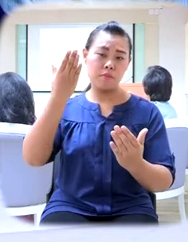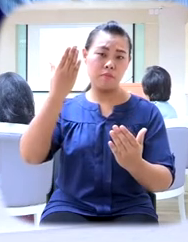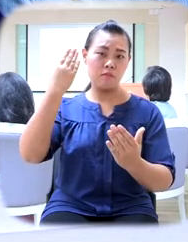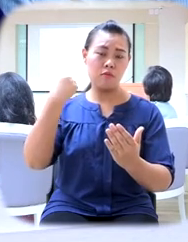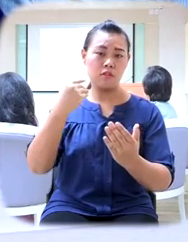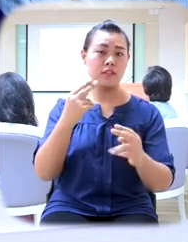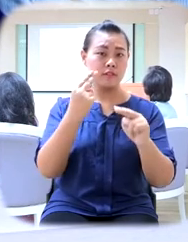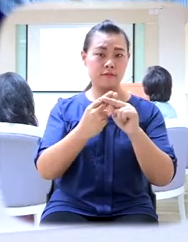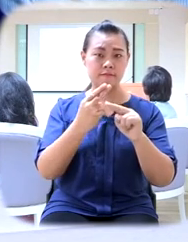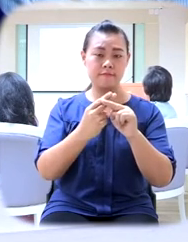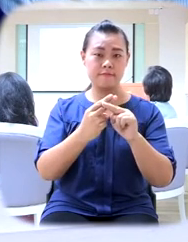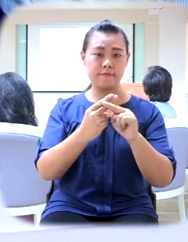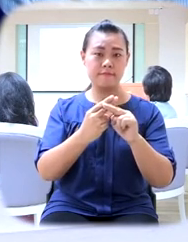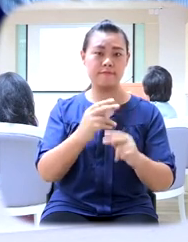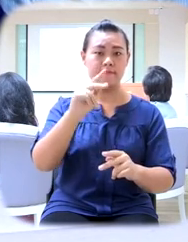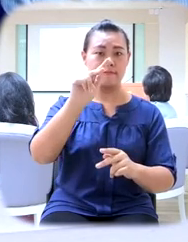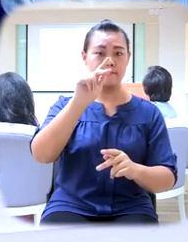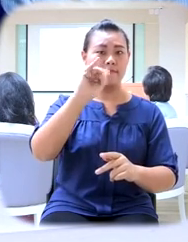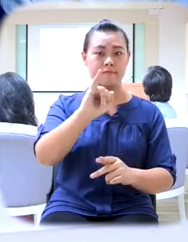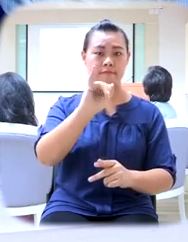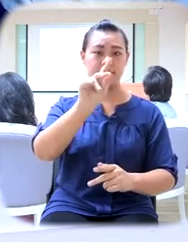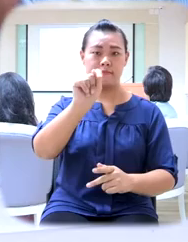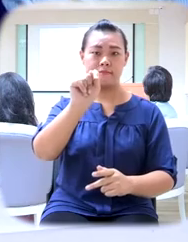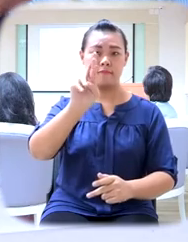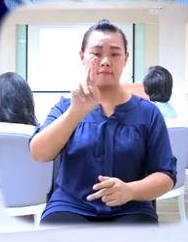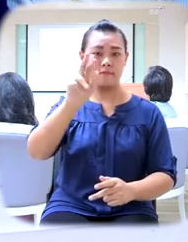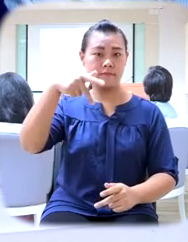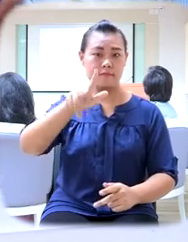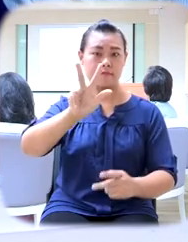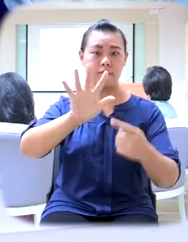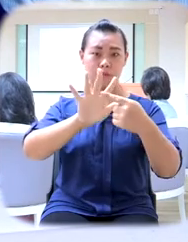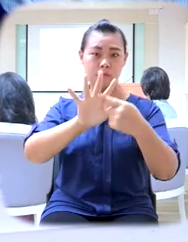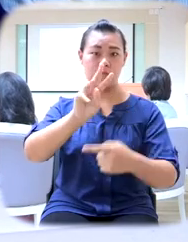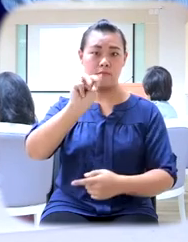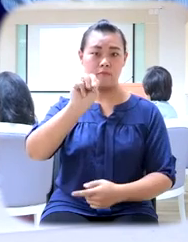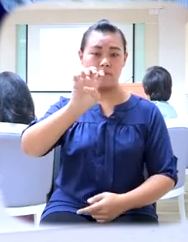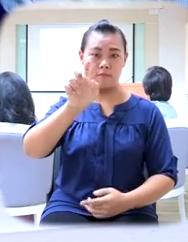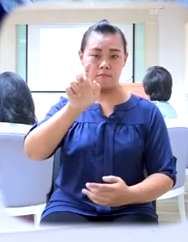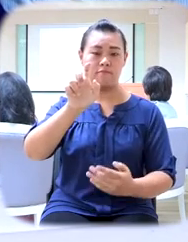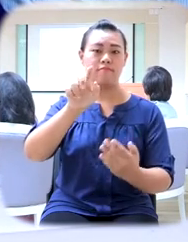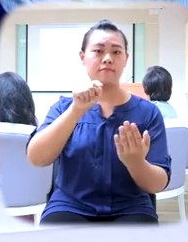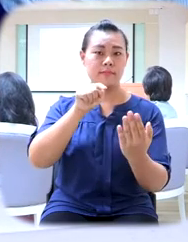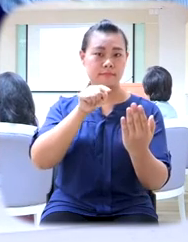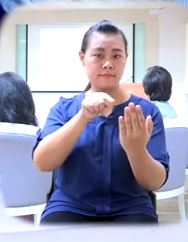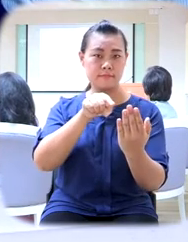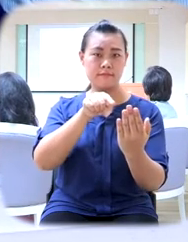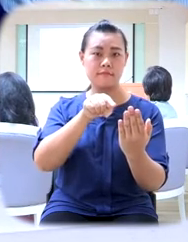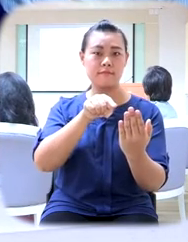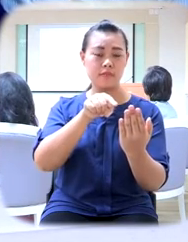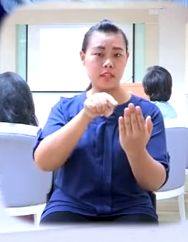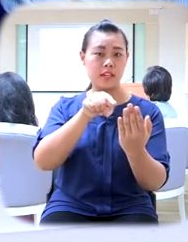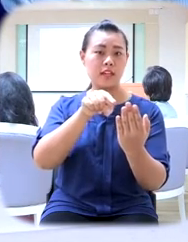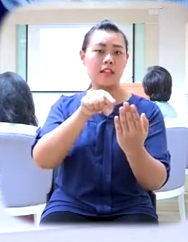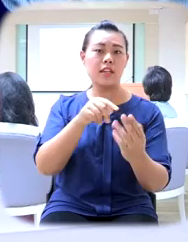ตรภูมิกถานะครับหรือไตรภูมิพระร่วงนะครับซึ่งในตอนต้นและในตอนท้ายของเรื่องนี้จะมีการระบุรายชื่อคัม